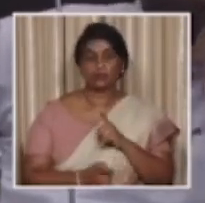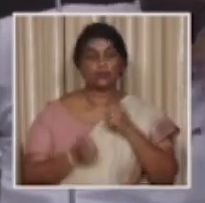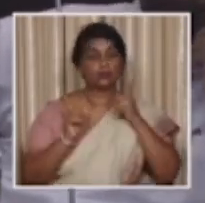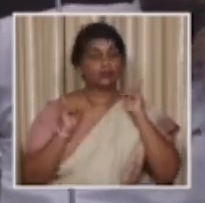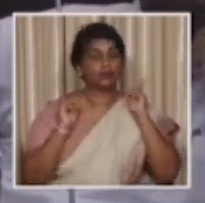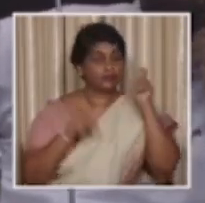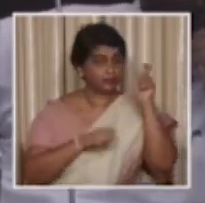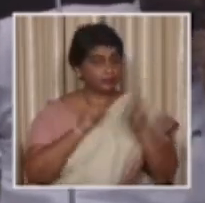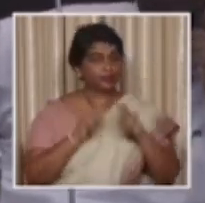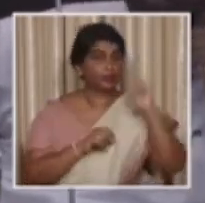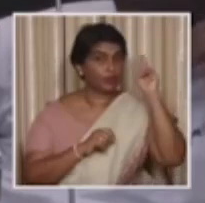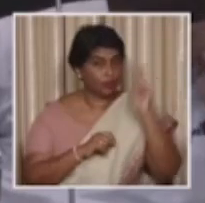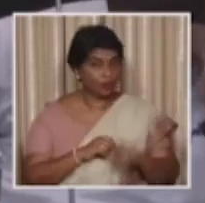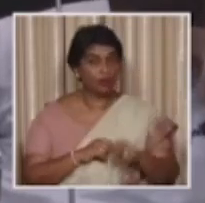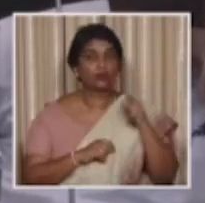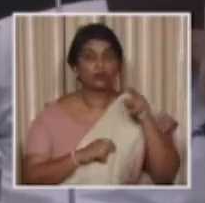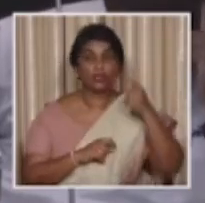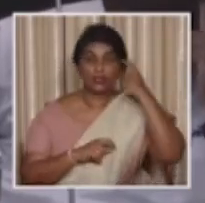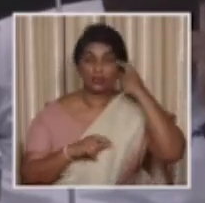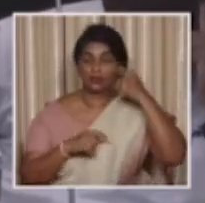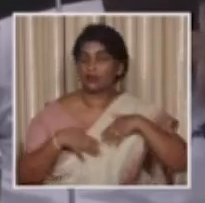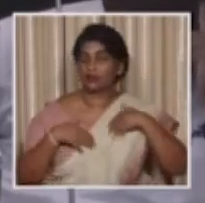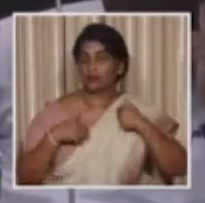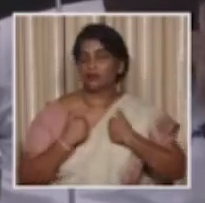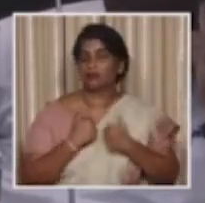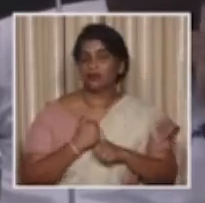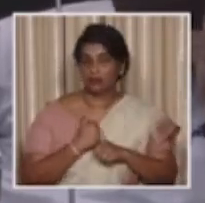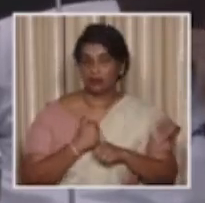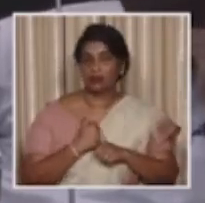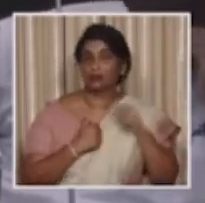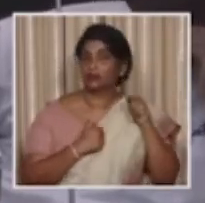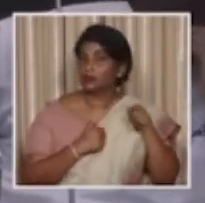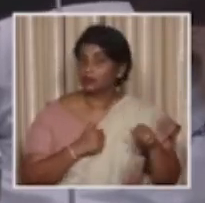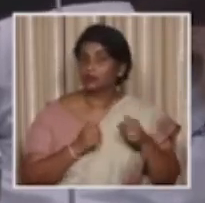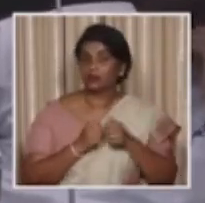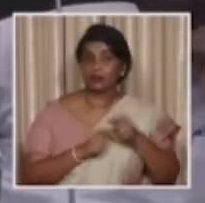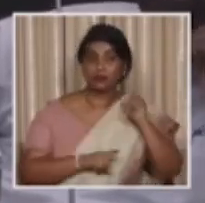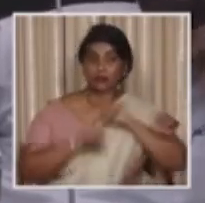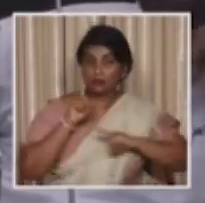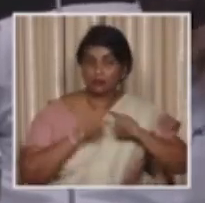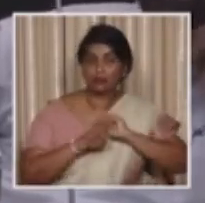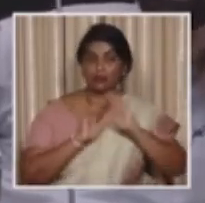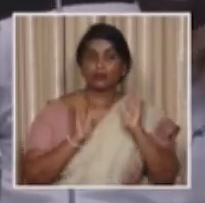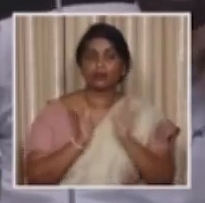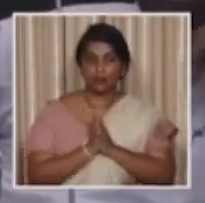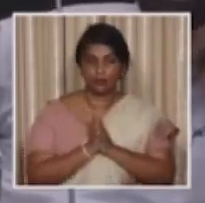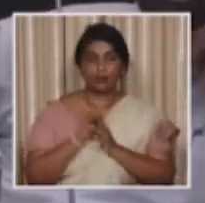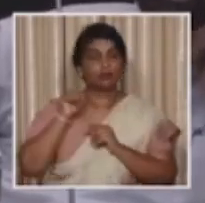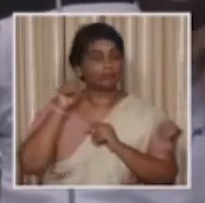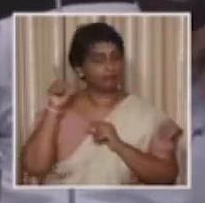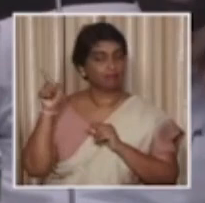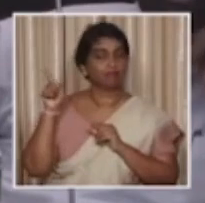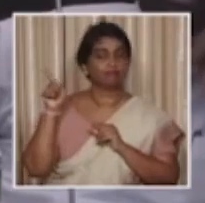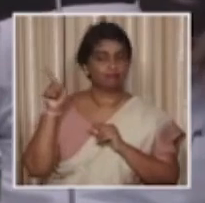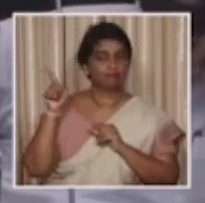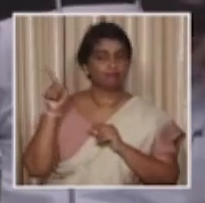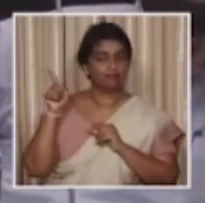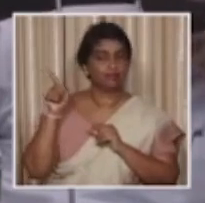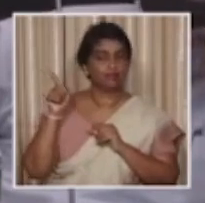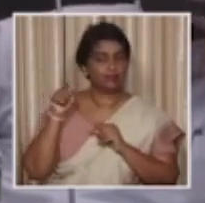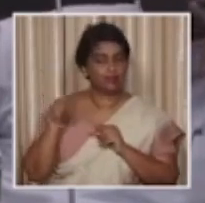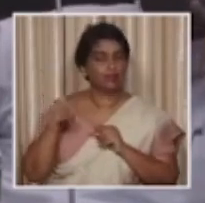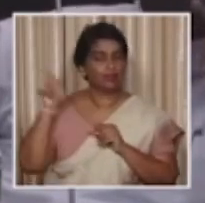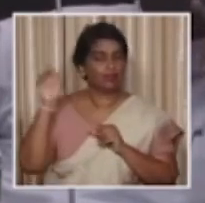ක්‍රීඩකයින් ජයග්‍රහණය උන්ගේ මානසිකත්වයේ හදන්න. ඒ මොකද මේ කරන කතාවල් ඔක්කොම ඒගොල්ල ඉන්න තැන අද කොයි